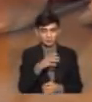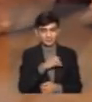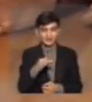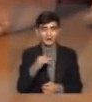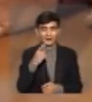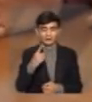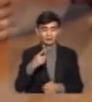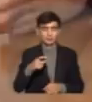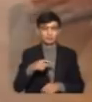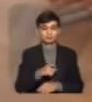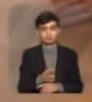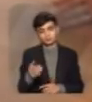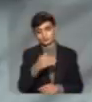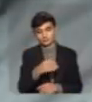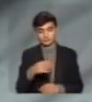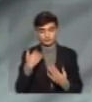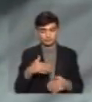один поворот, и все, а дальше прямо.